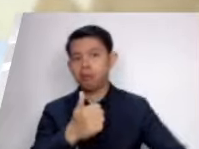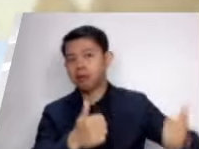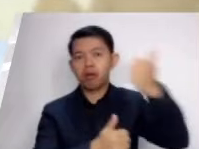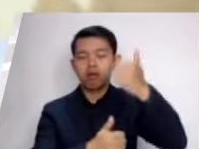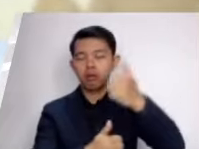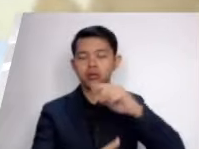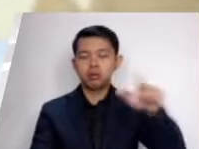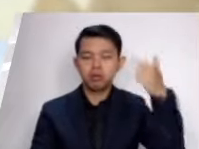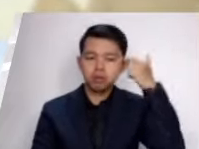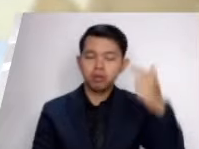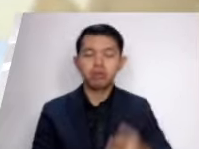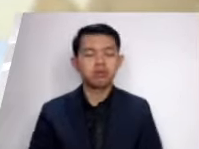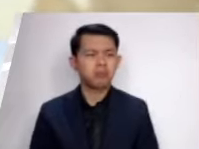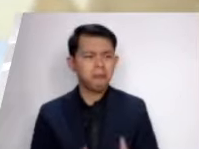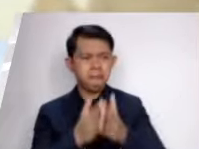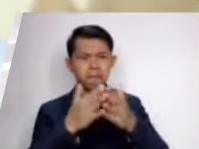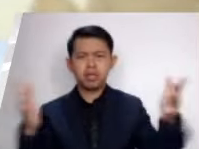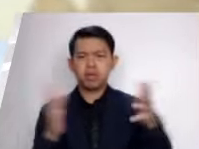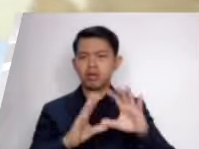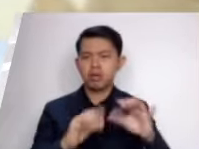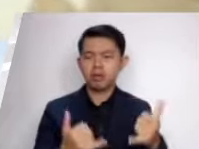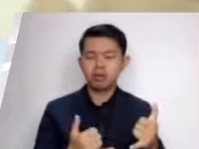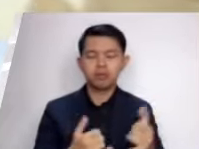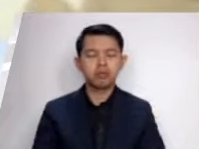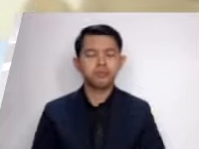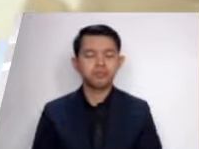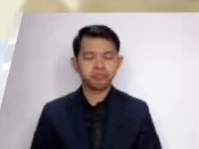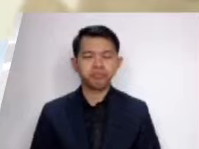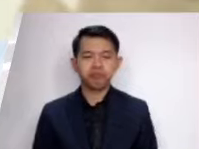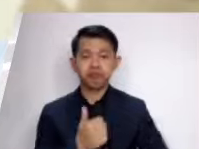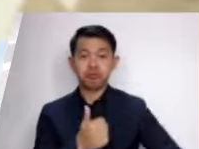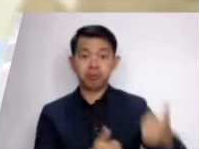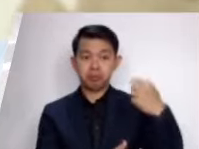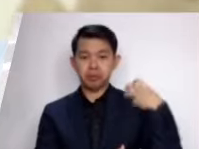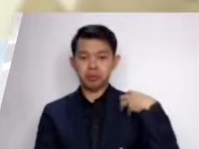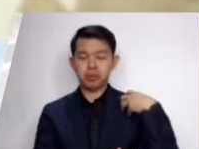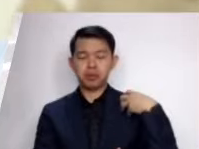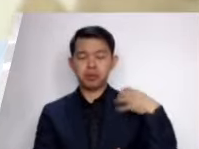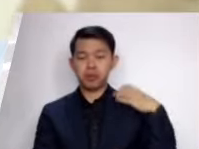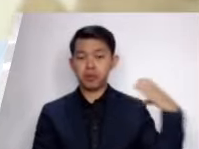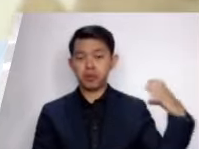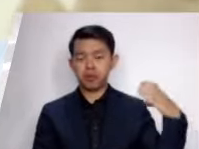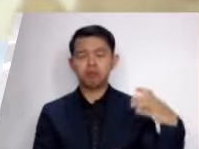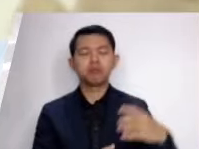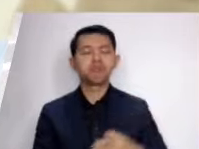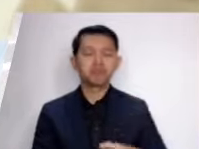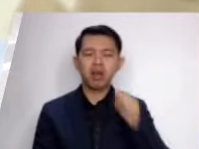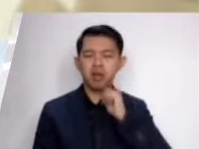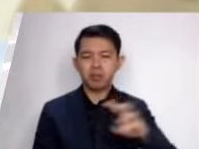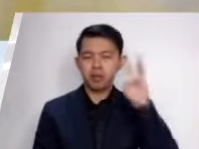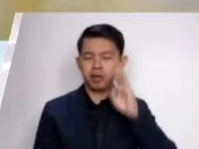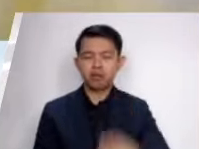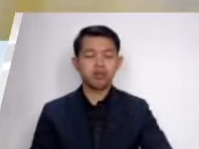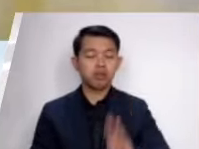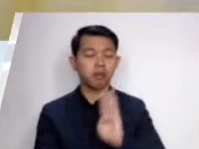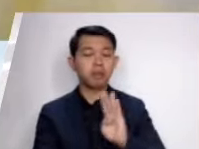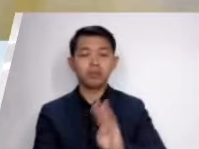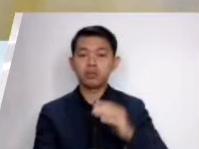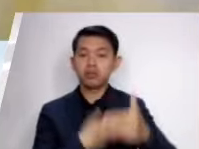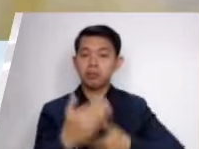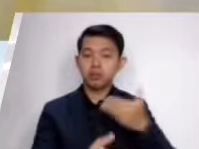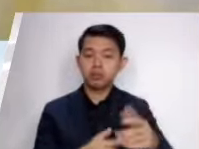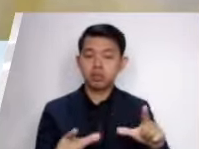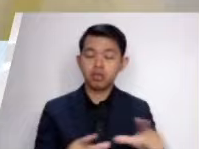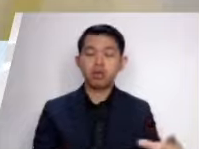Diba? Imposibleng hindi alam ng kapitan. Hindi imposibleng hindi alam ng Business Processing Licensing Office, no? Kung hindi man